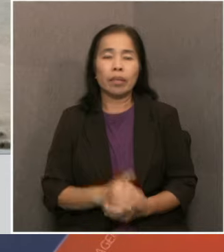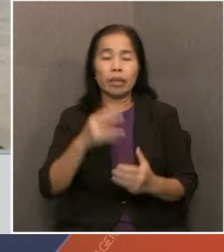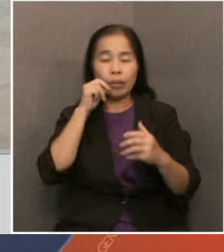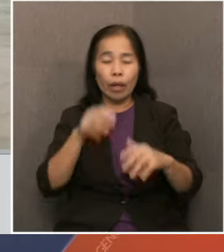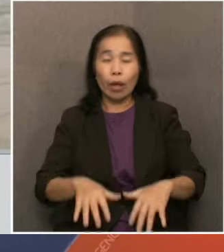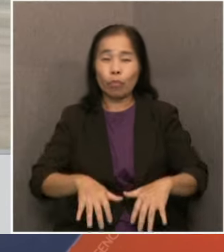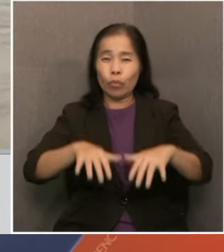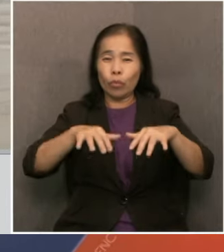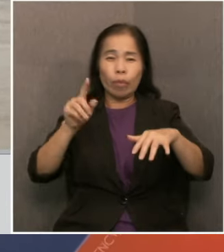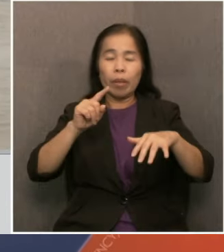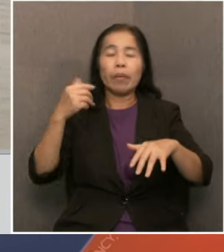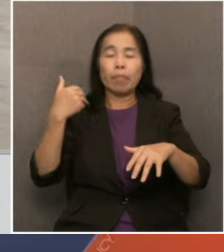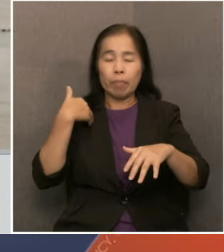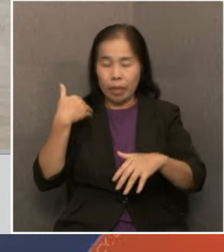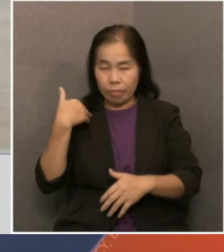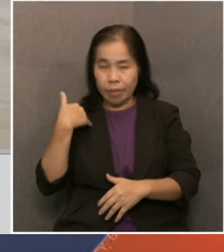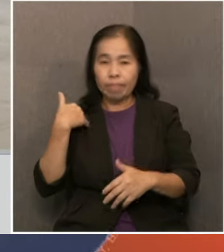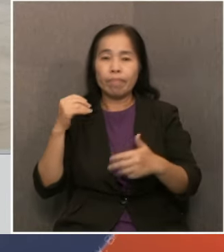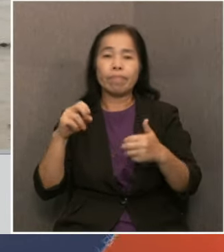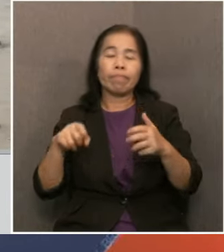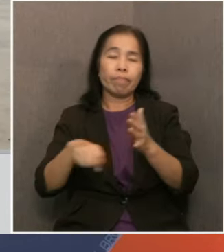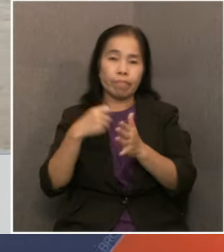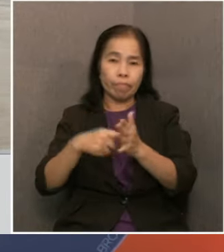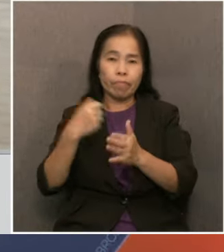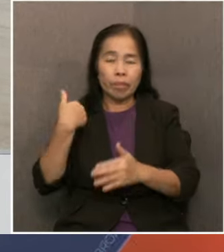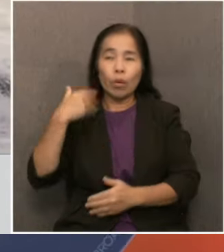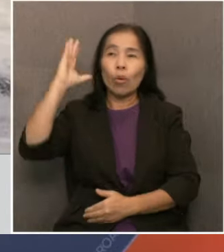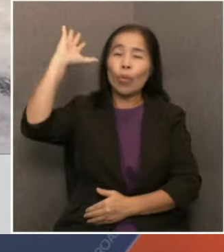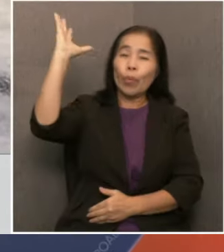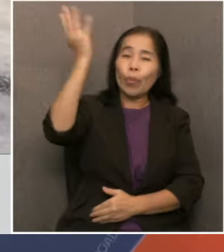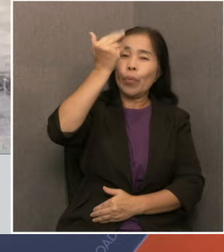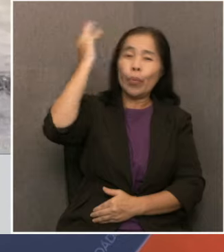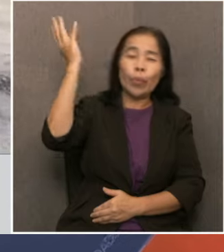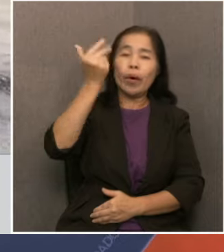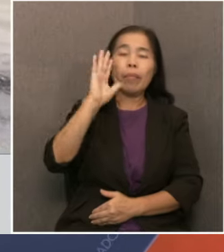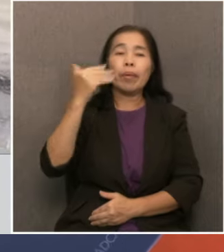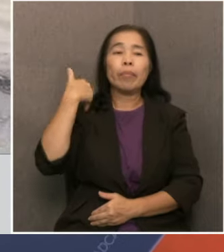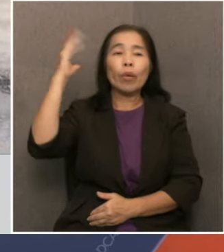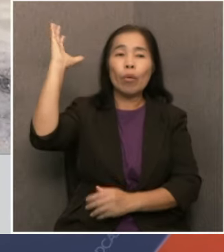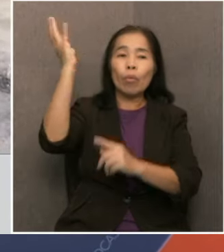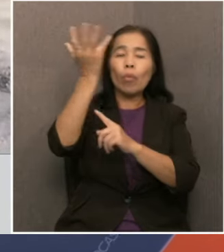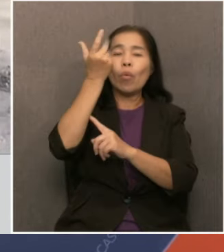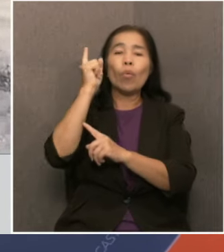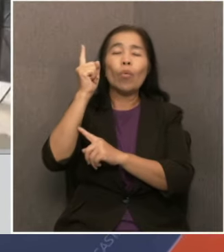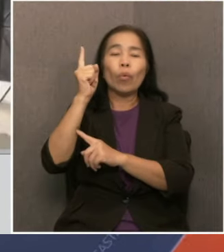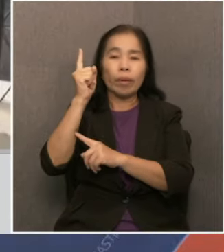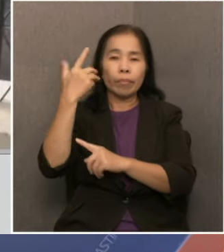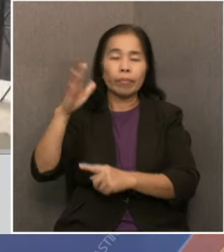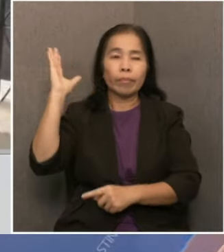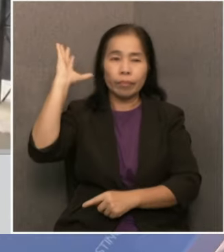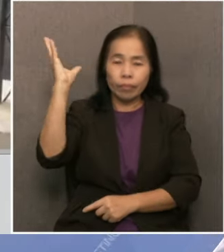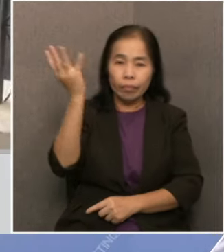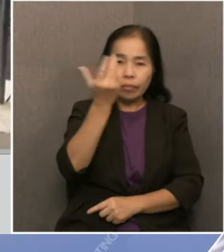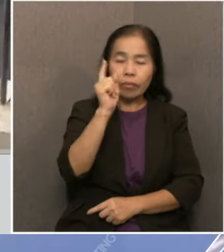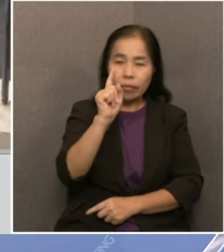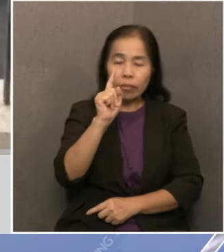ๆ คเรภายุผมมีวาปีออนิญ่า ปัดจัยตันี้ เนองจากว่าภายุมัจะก่อใกล้ตัวก็คือถูกา